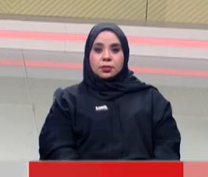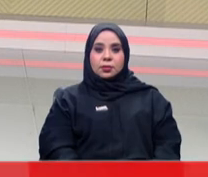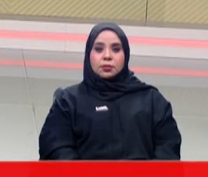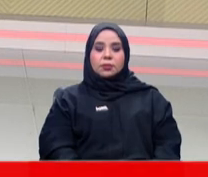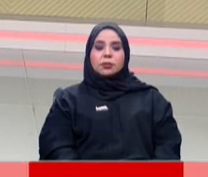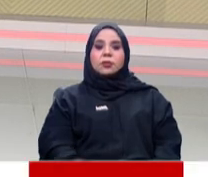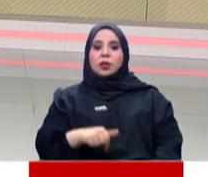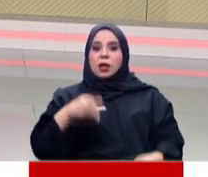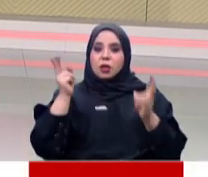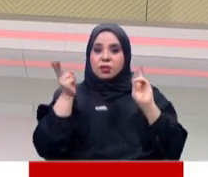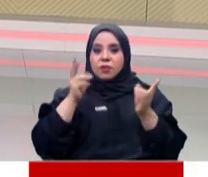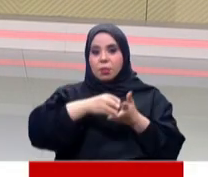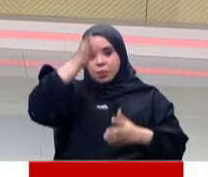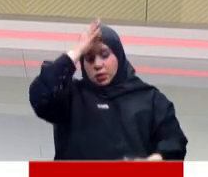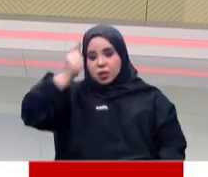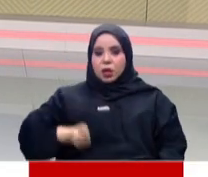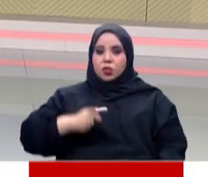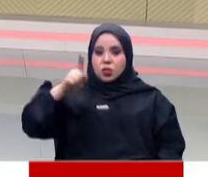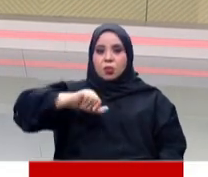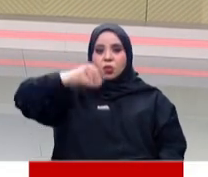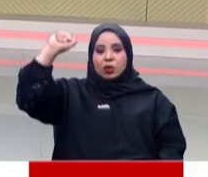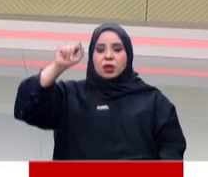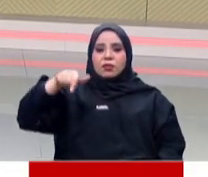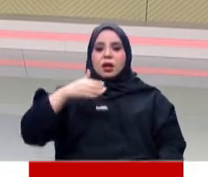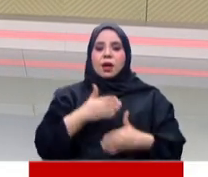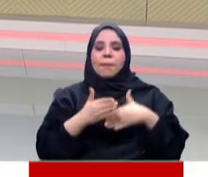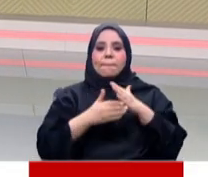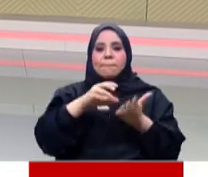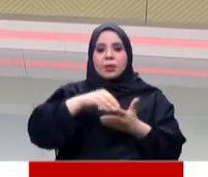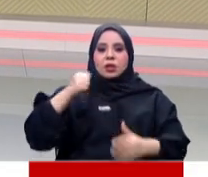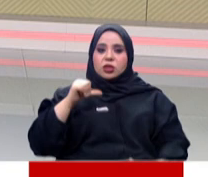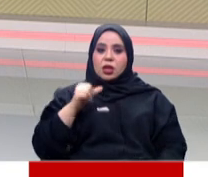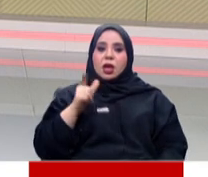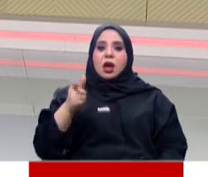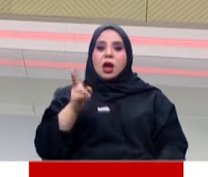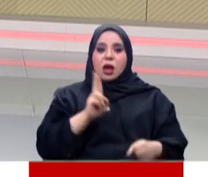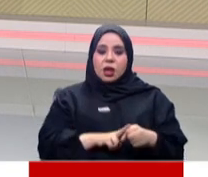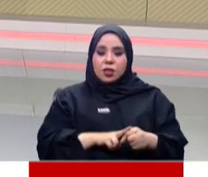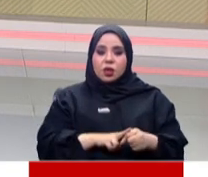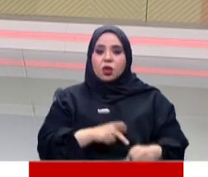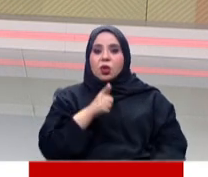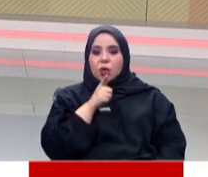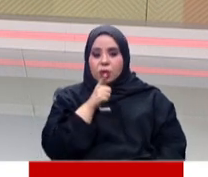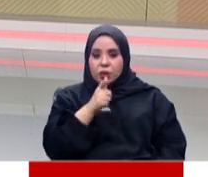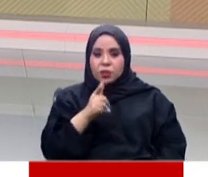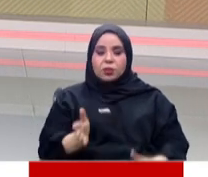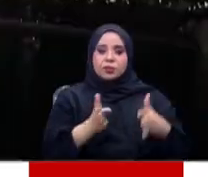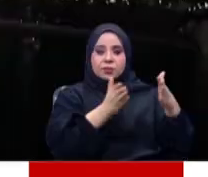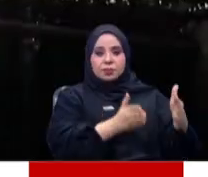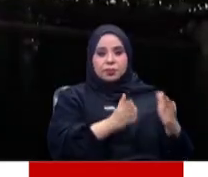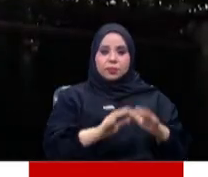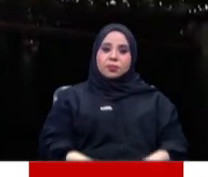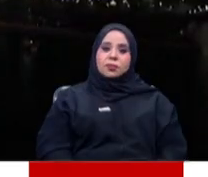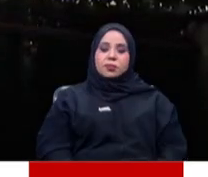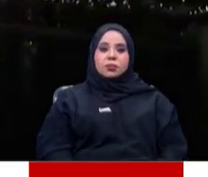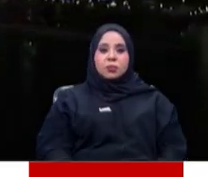وبمناسبة احتفالات مملكة البحرين بأعيادها الوطنية إحياء لذكرى قيام الدولة البحرينية الحديثة في عهد المؤسس أحمد الفاتح كدولة